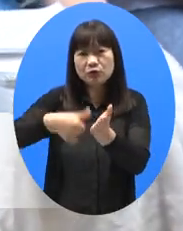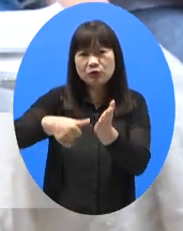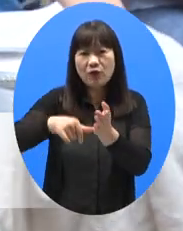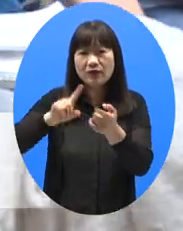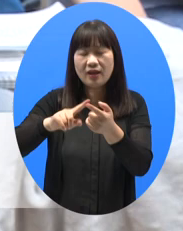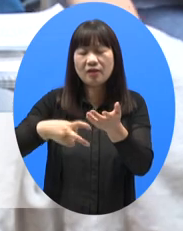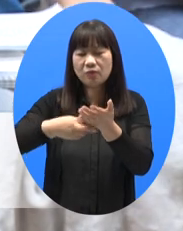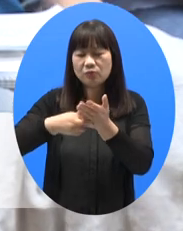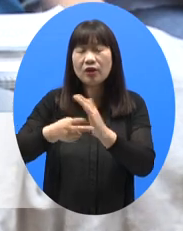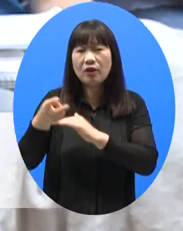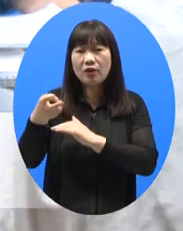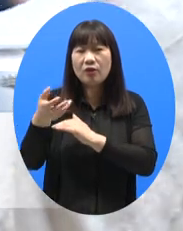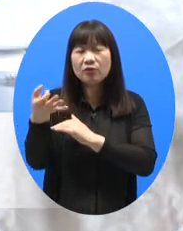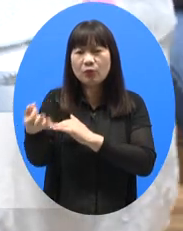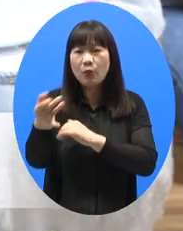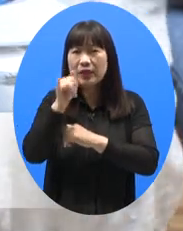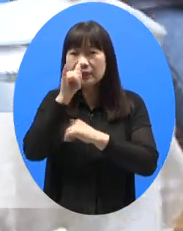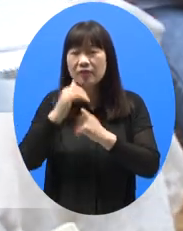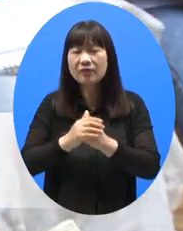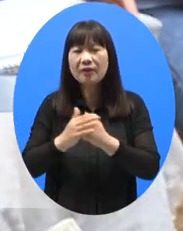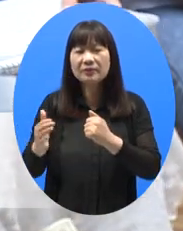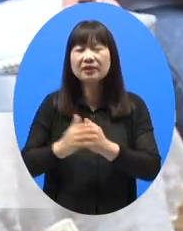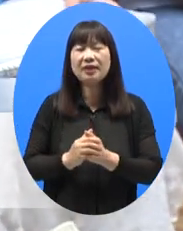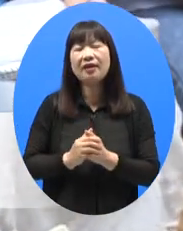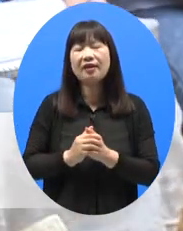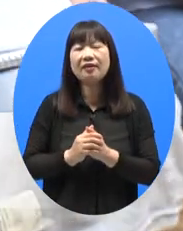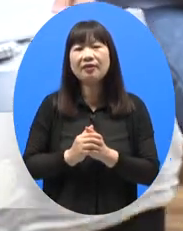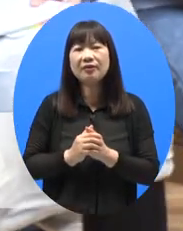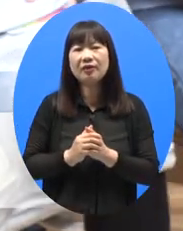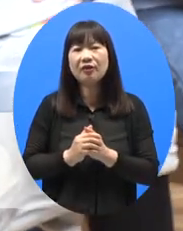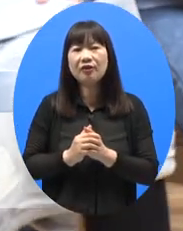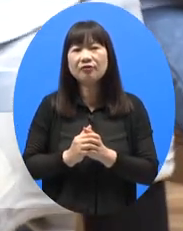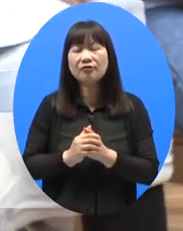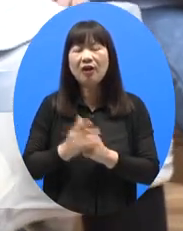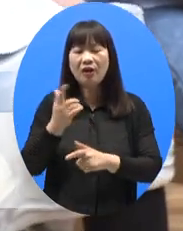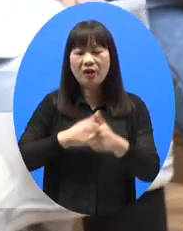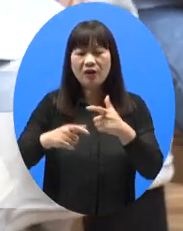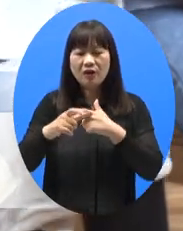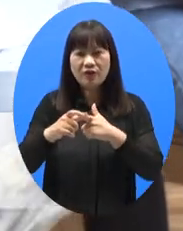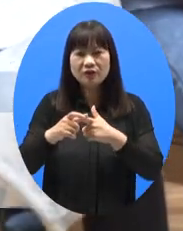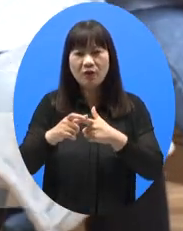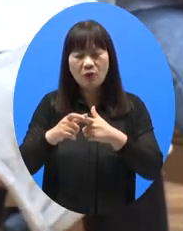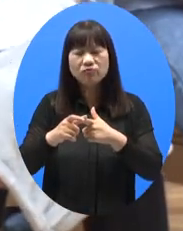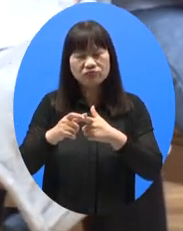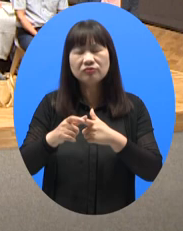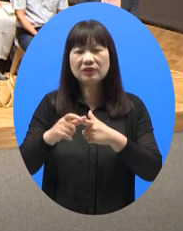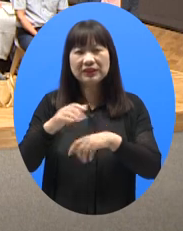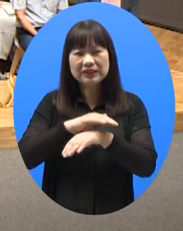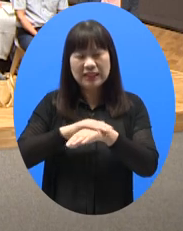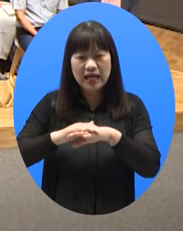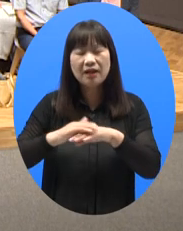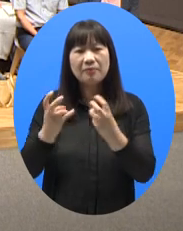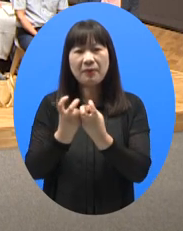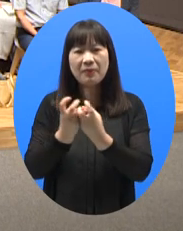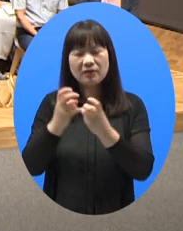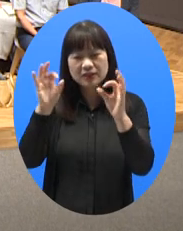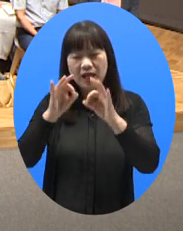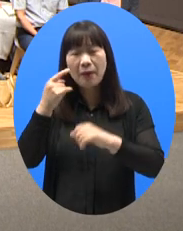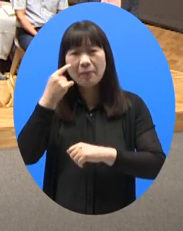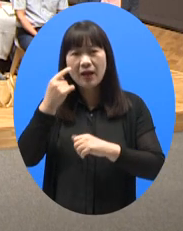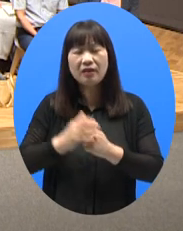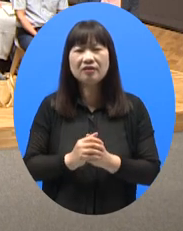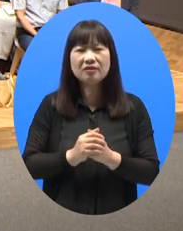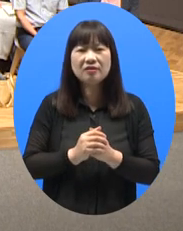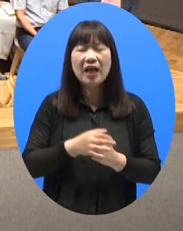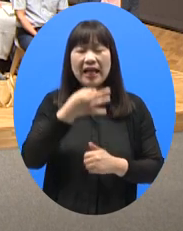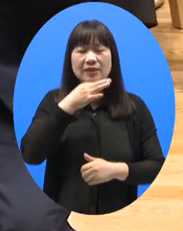드리고 있습니다. 그 농산물 그 소비를 진작하기 위해서 그런 것도 좀 확대하는 방안도 한번 같이 검토해 보도록 하겠습니다. 또 고금리로